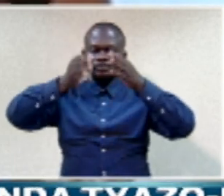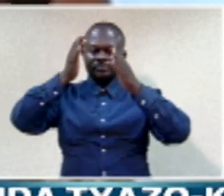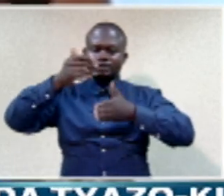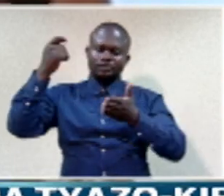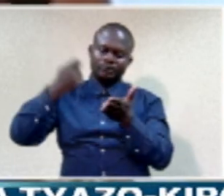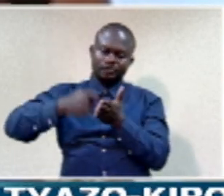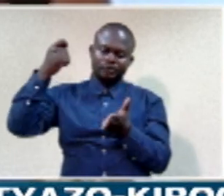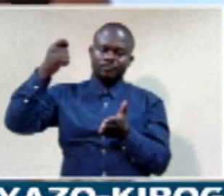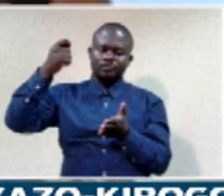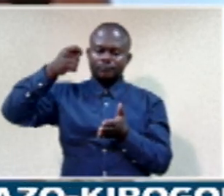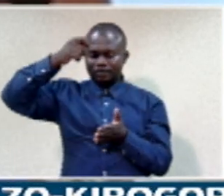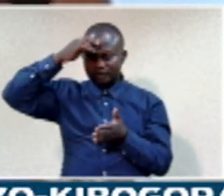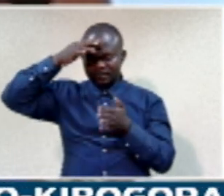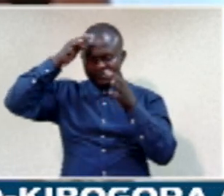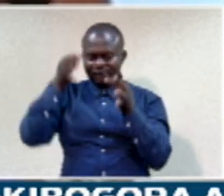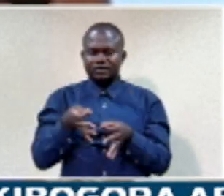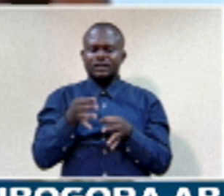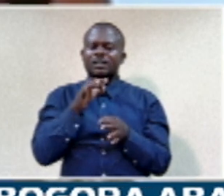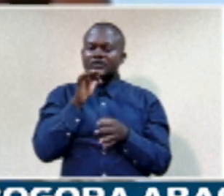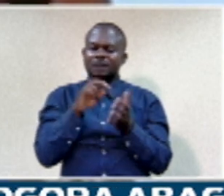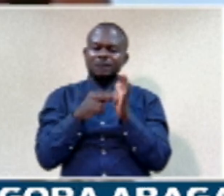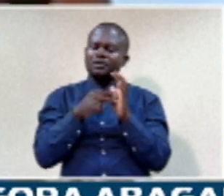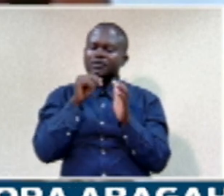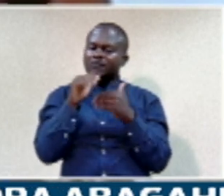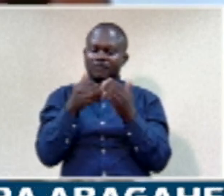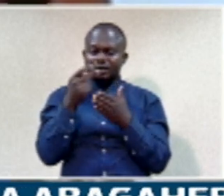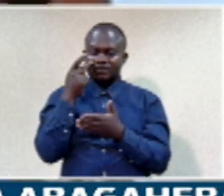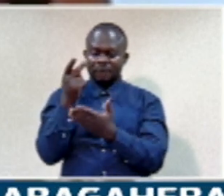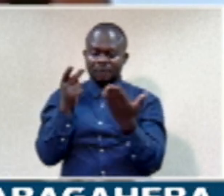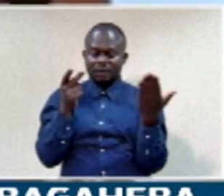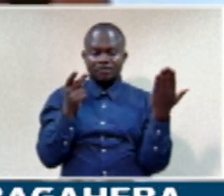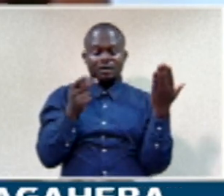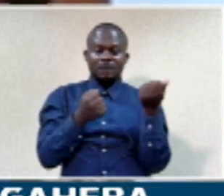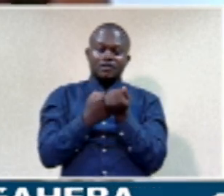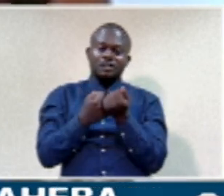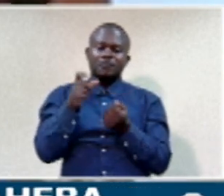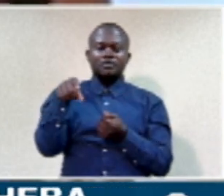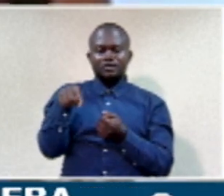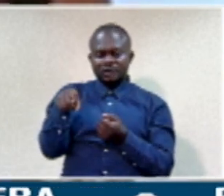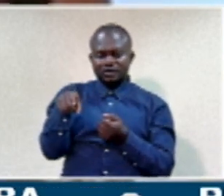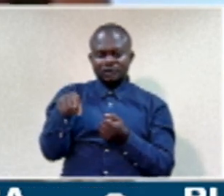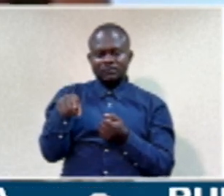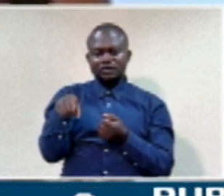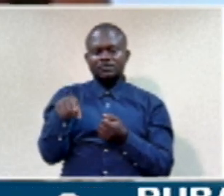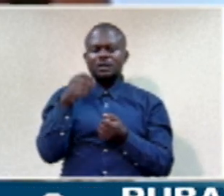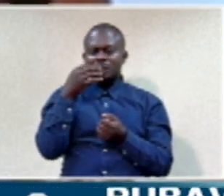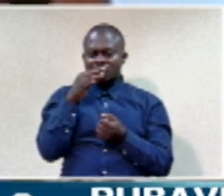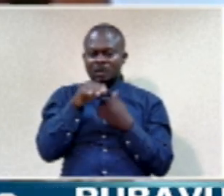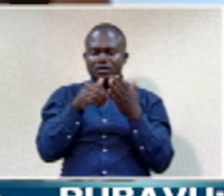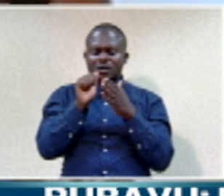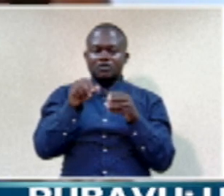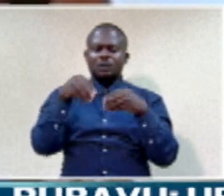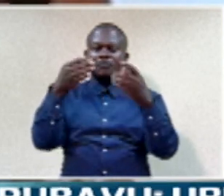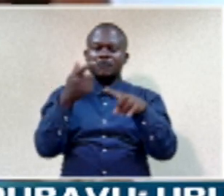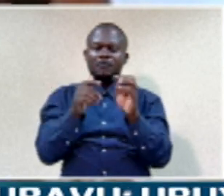bwaremeje yuko nta kivuga yuko atazabona ubufasha akeneye, Ubufaransa bushobora kubimuha,